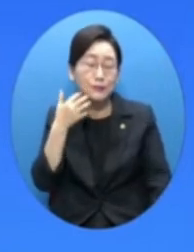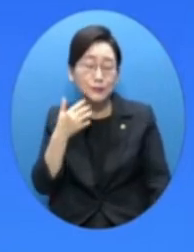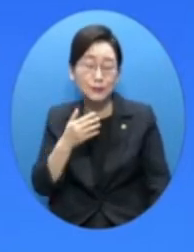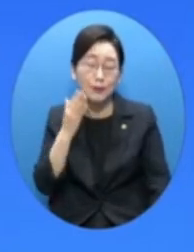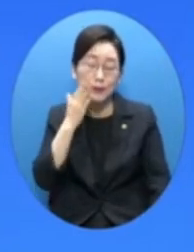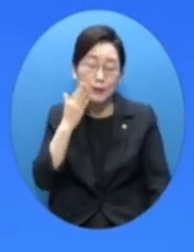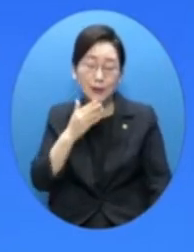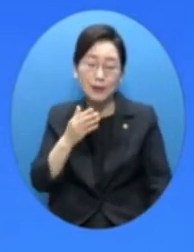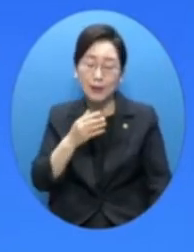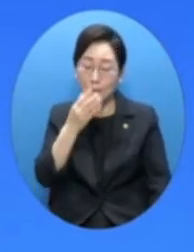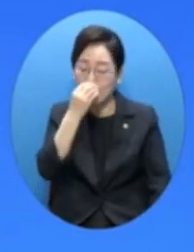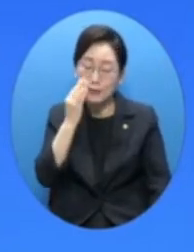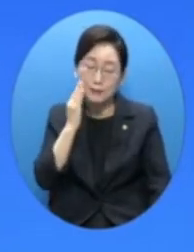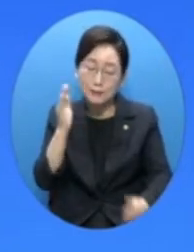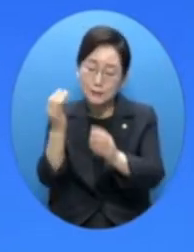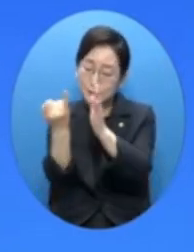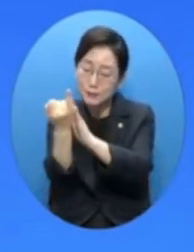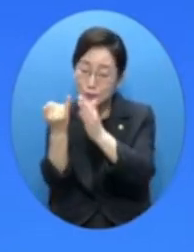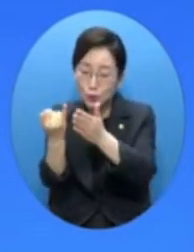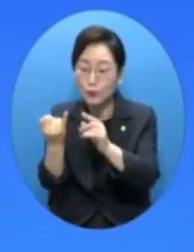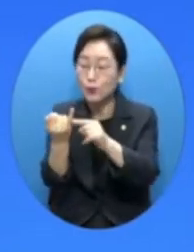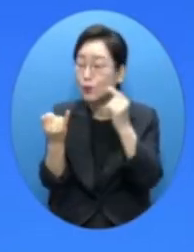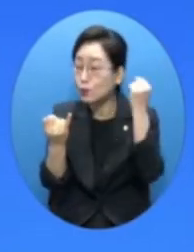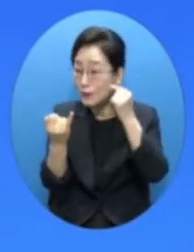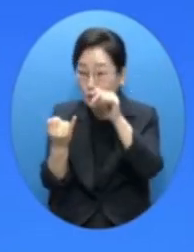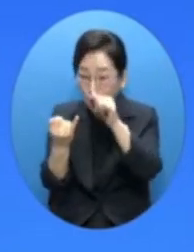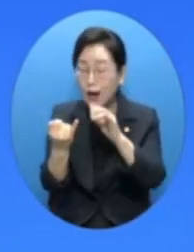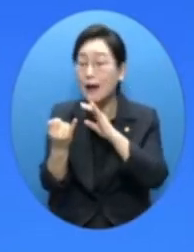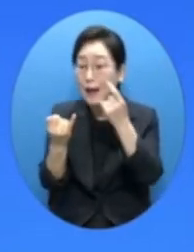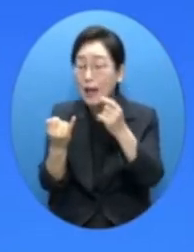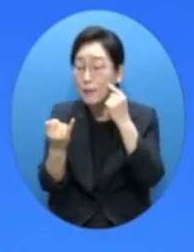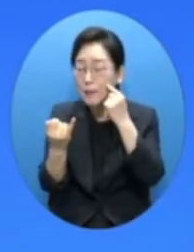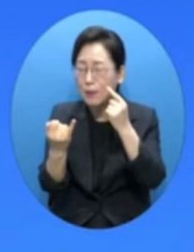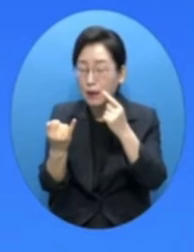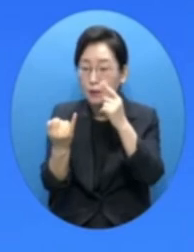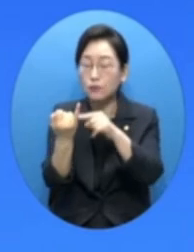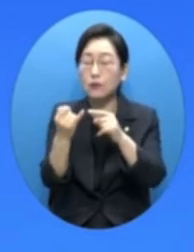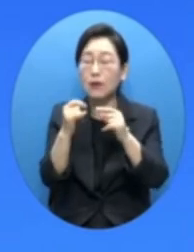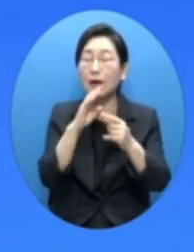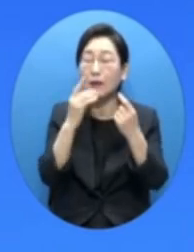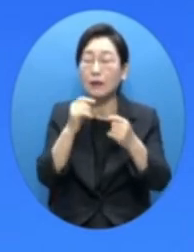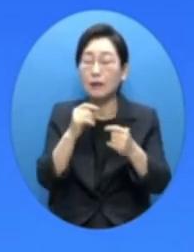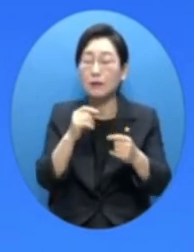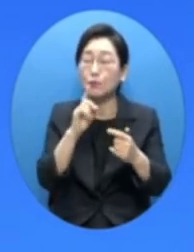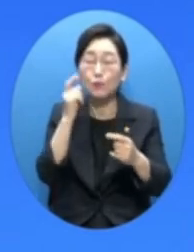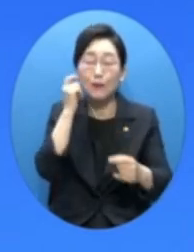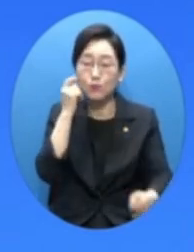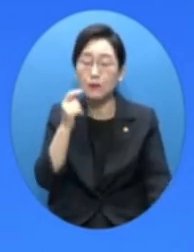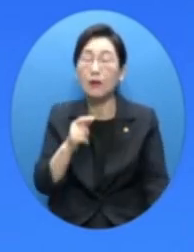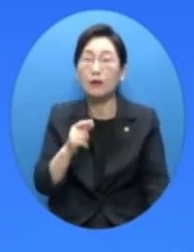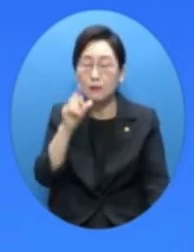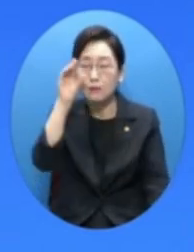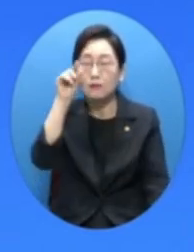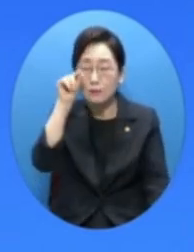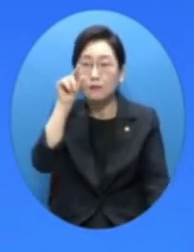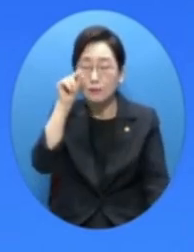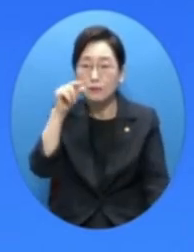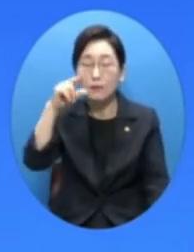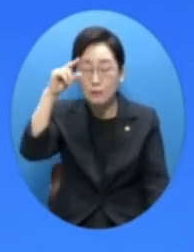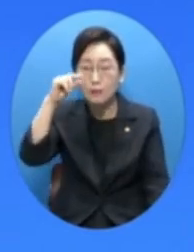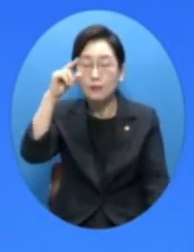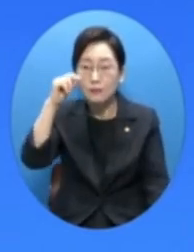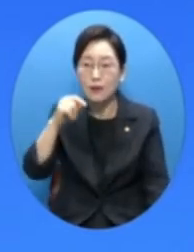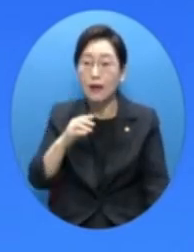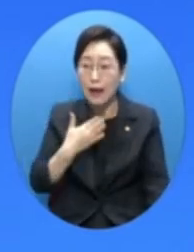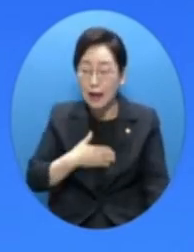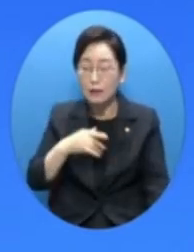기도했는데 제가 소리가 들리면 아멘하라 하니까 말을 못하고 눈만 껌뻑껌뻑 알아듣게 했으면 눈을 한번 다시 껌뻑거리라니까 눈을